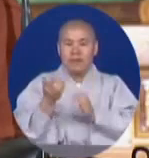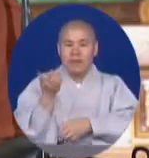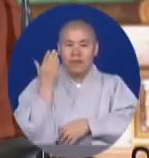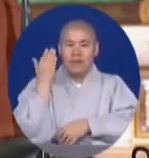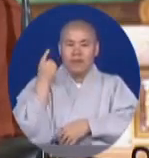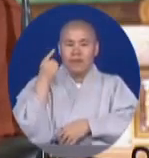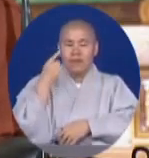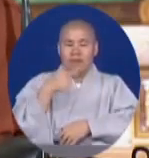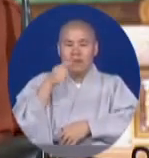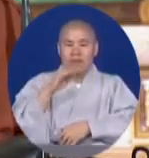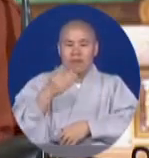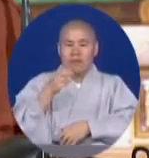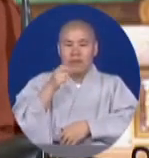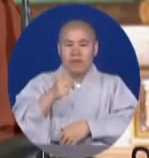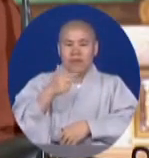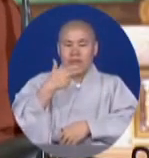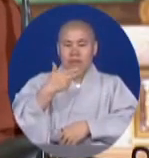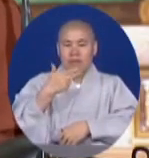1574년에 간행한